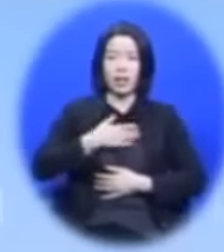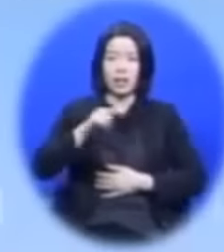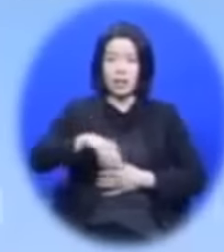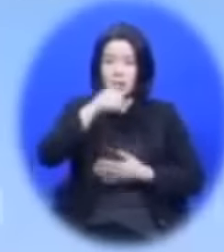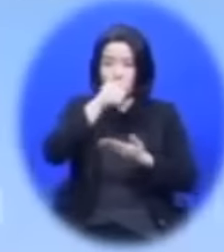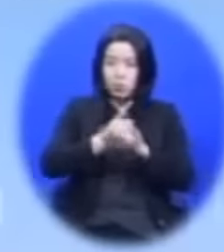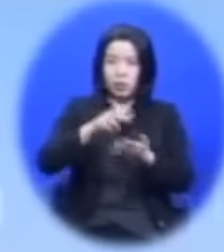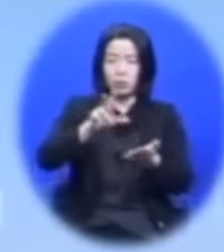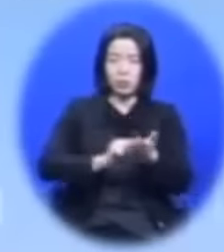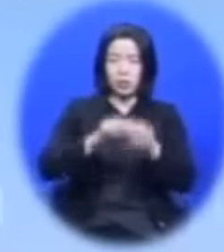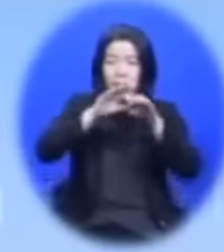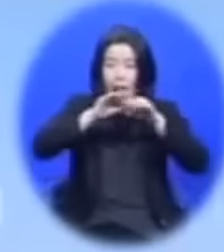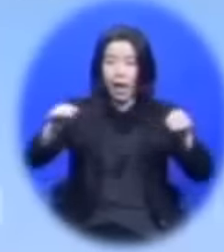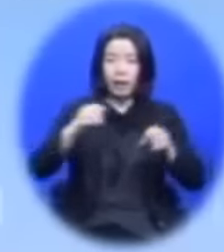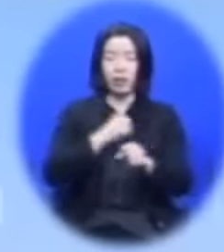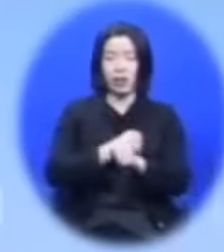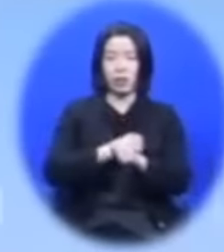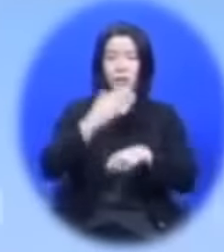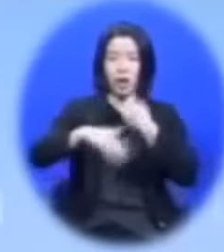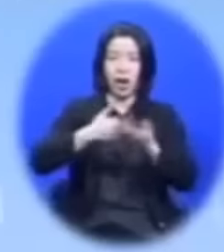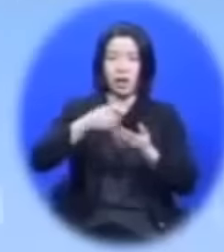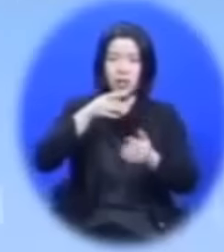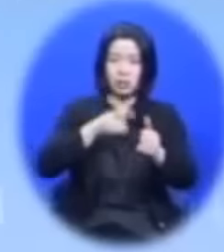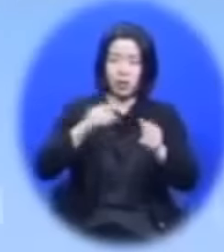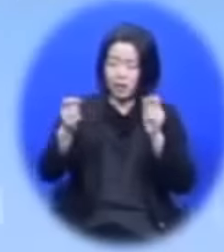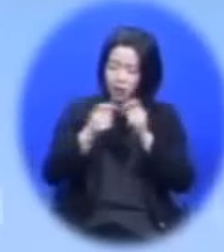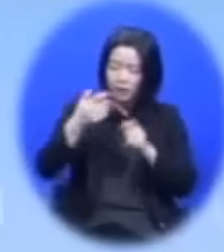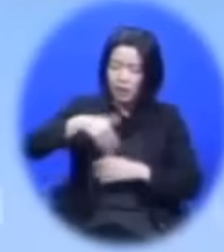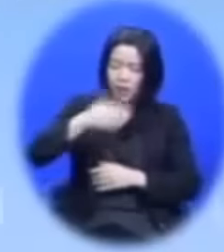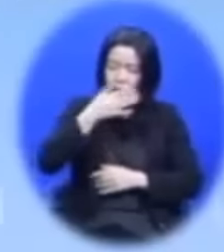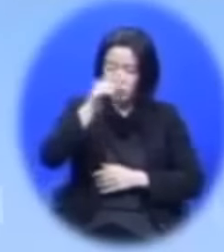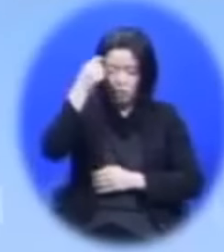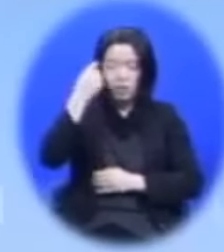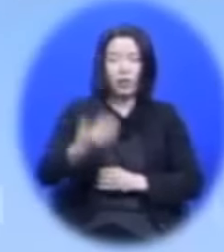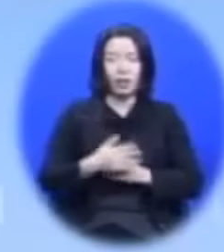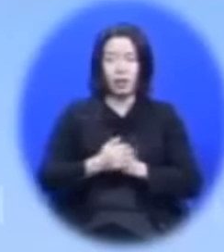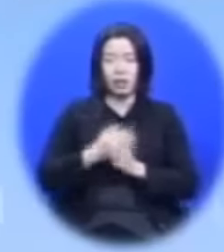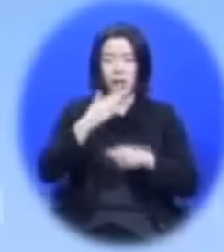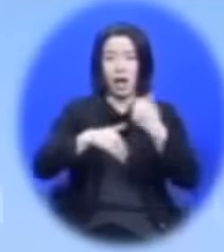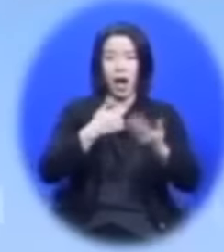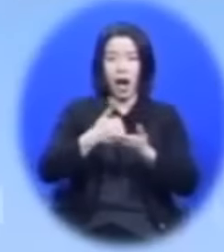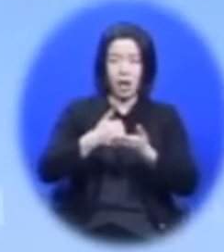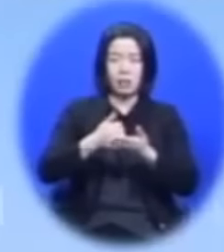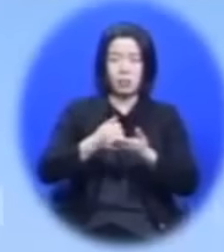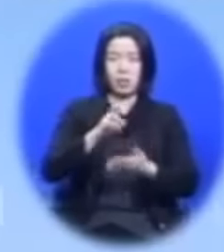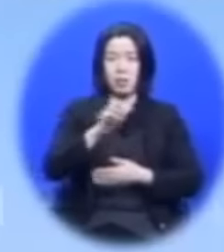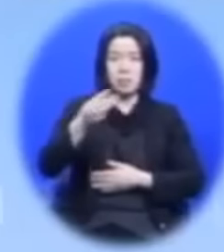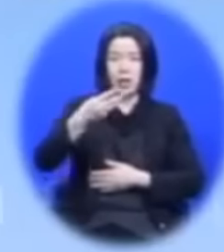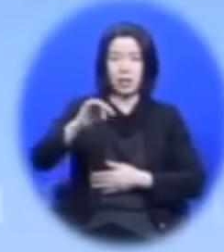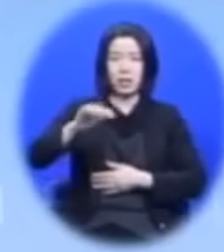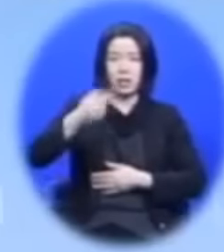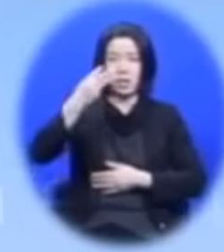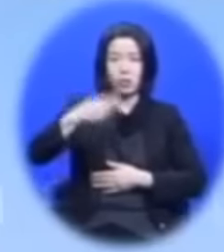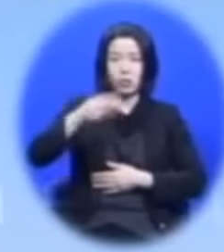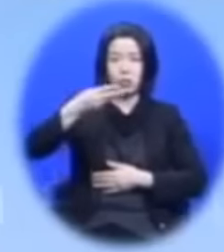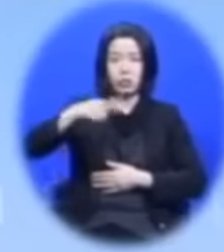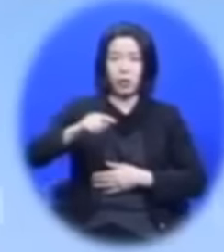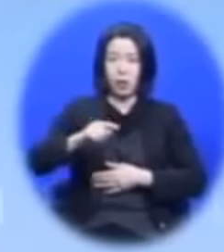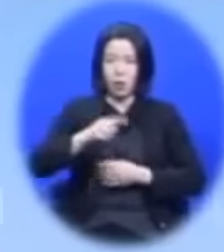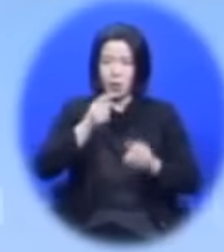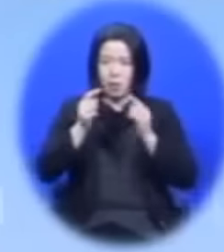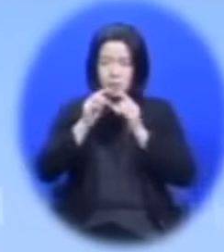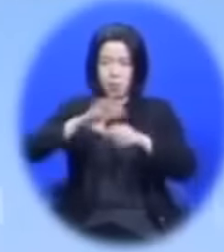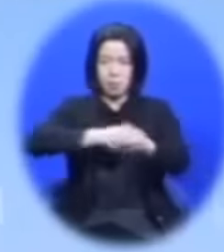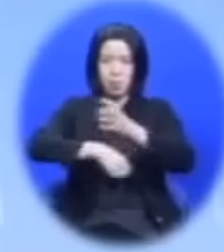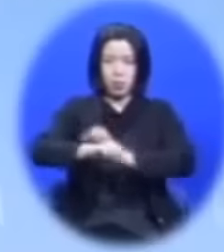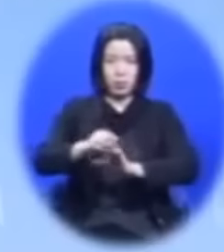죄의 문제를 해결하고 하나님께 가까이 갈 수 있겠나? 하나님이 마틴 루터를 아주 본격적으로 다루시기